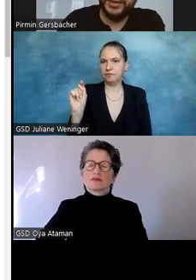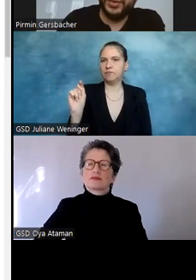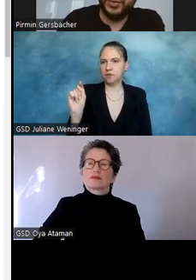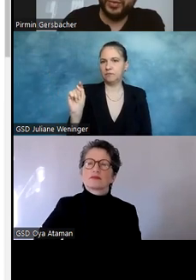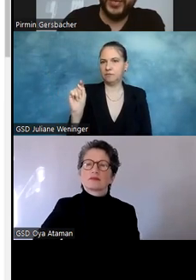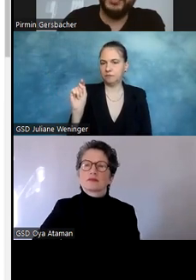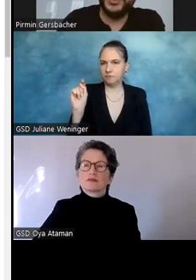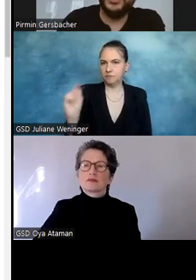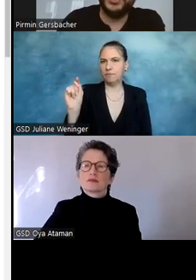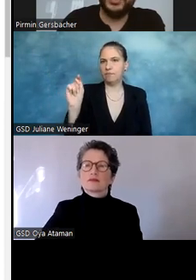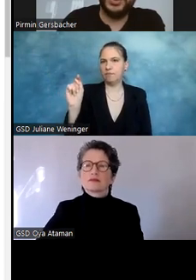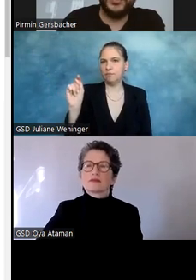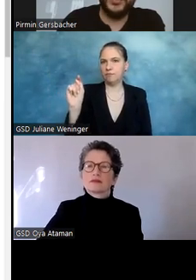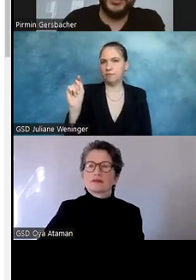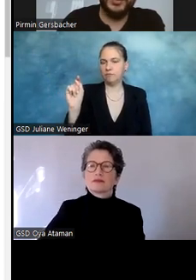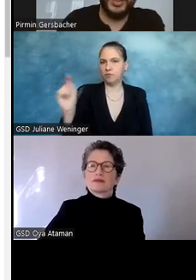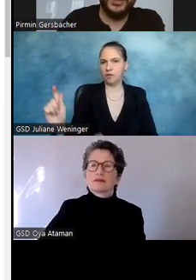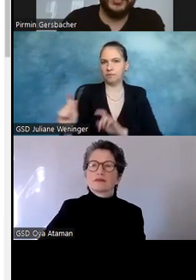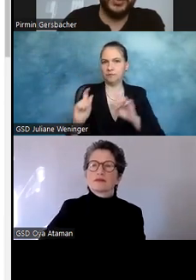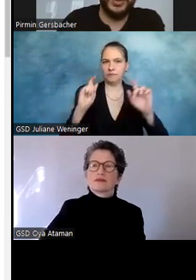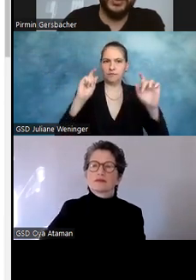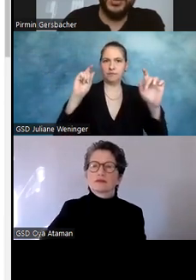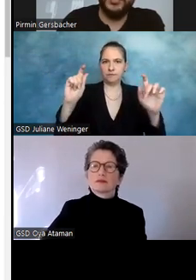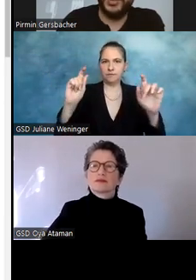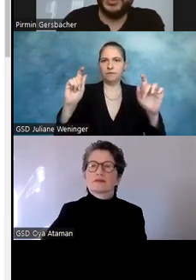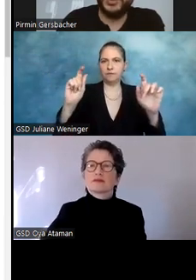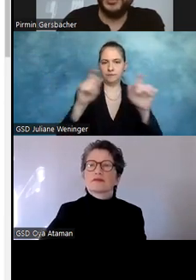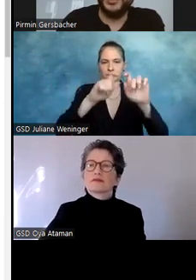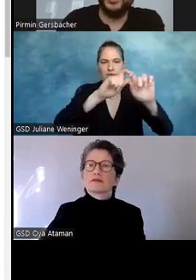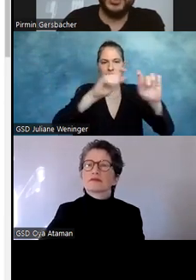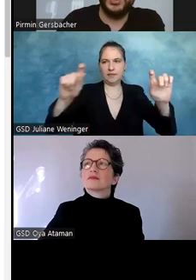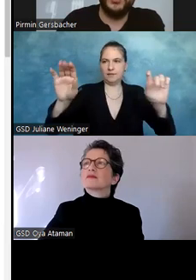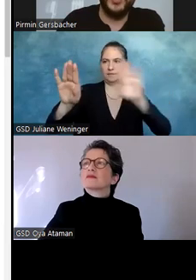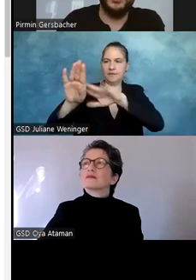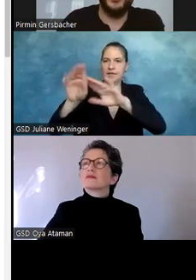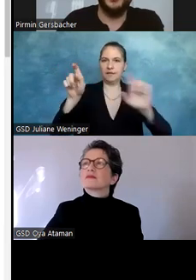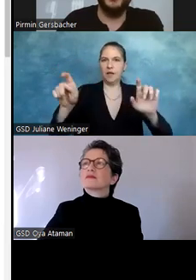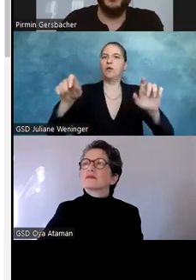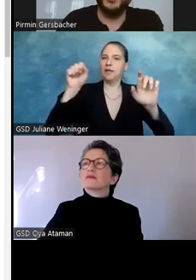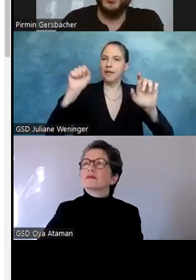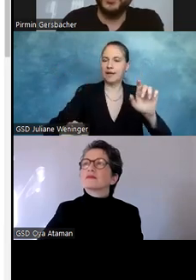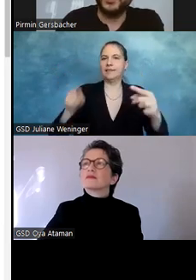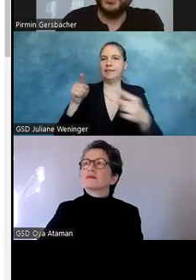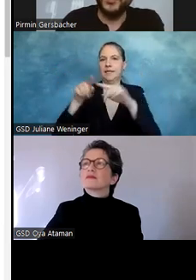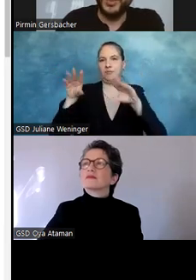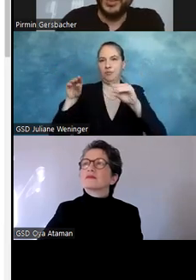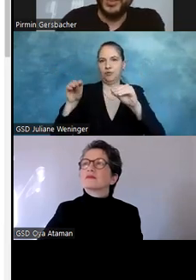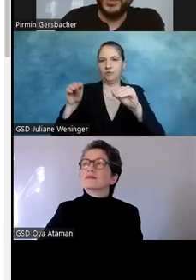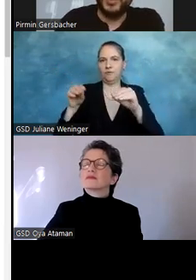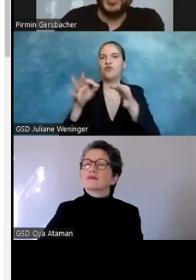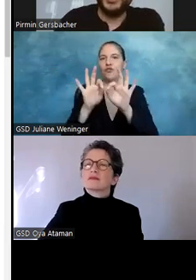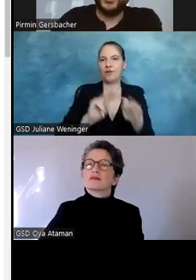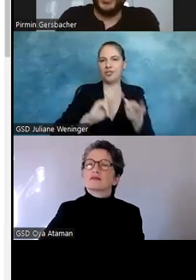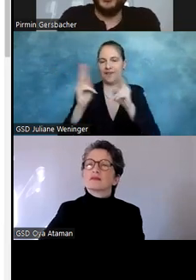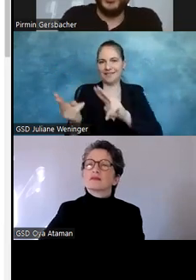Pin oben anpinnen und dann steht er quasi immer rechts von der Adressleiste und kann direkt verwendet werden.